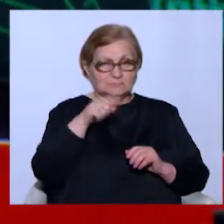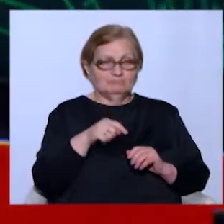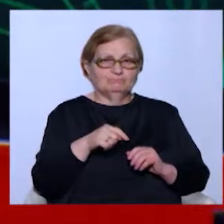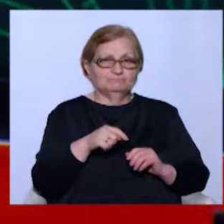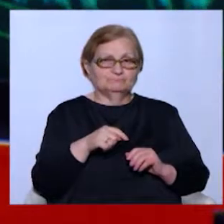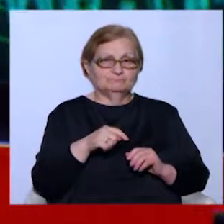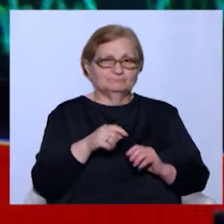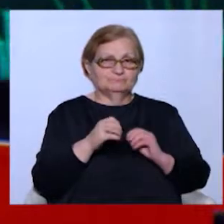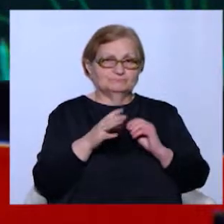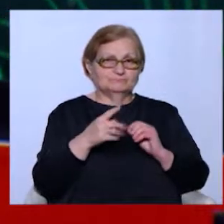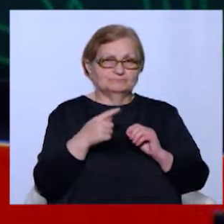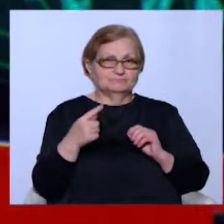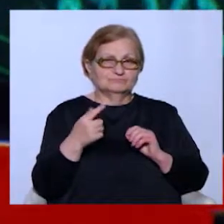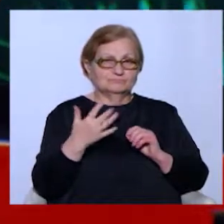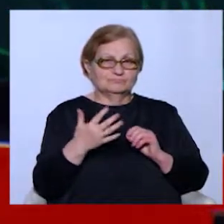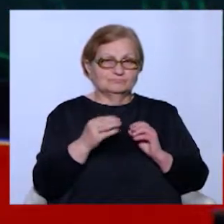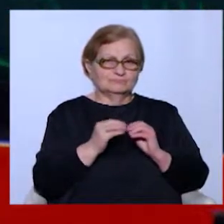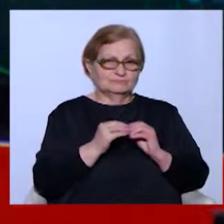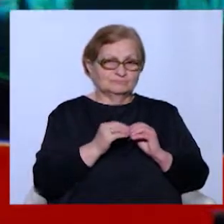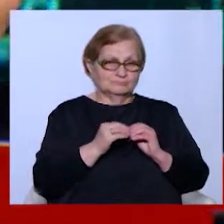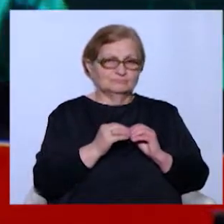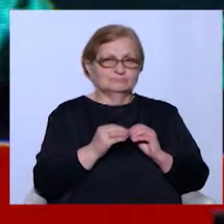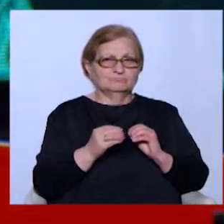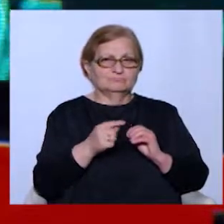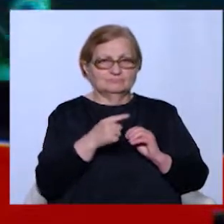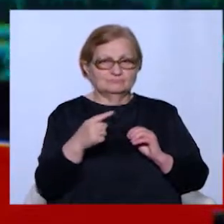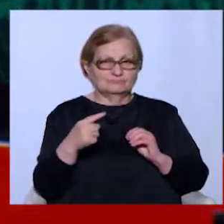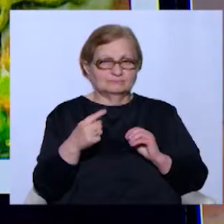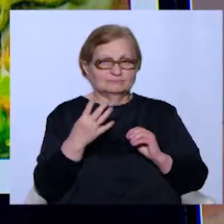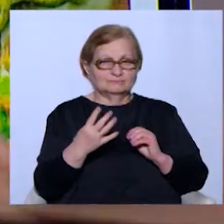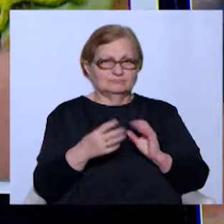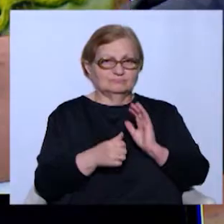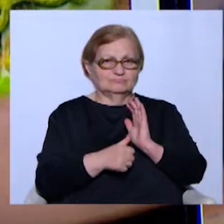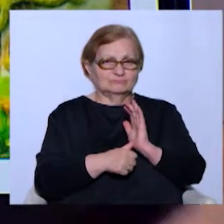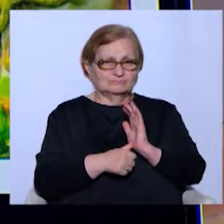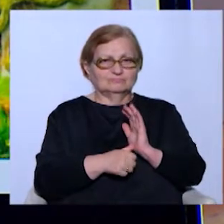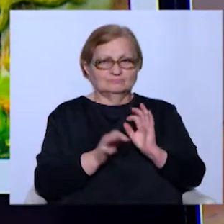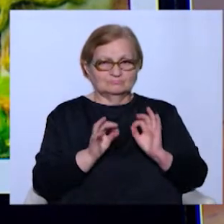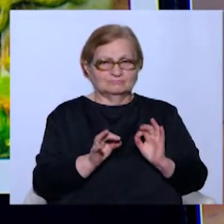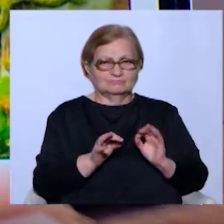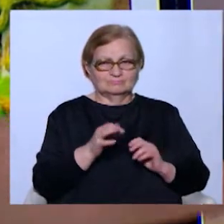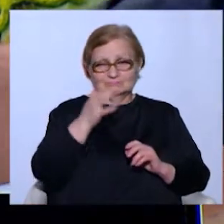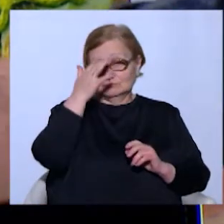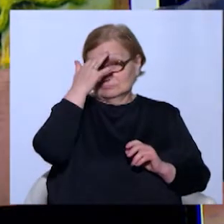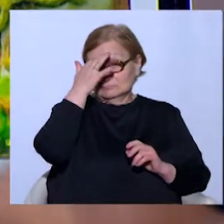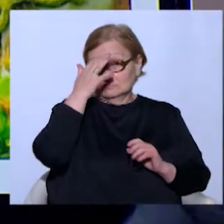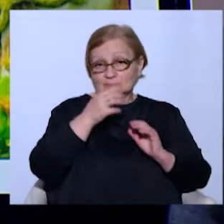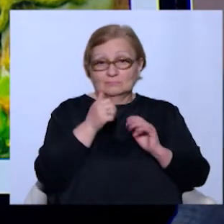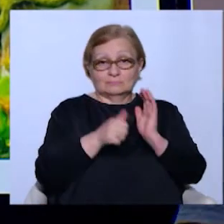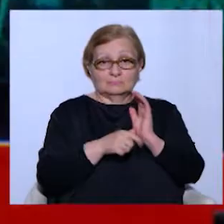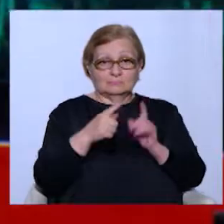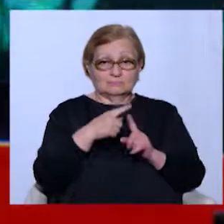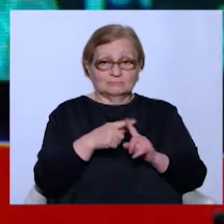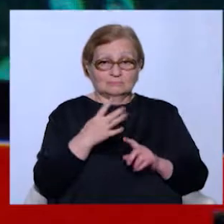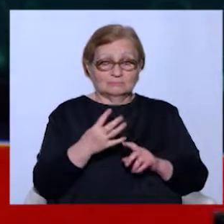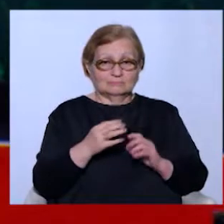კარნახობს. 15-ს გამოვაკლოთ 5, 10, 10-ს გამოვაკლოთ 4, 6. მშვენიერია, 6 და უმატოთ